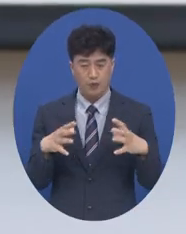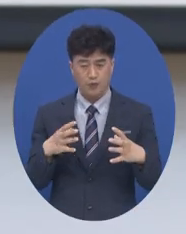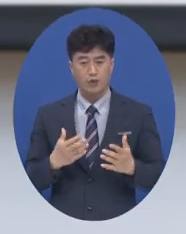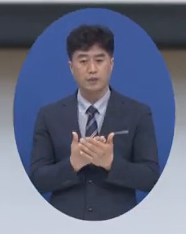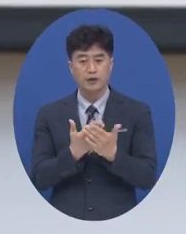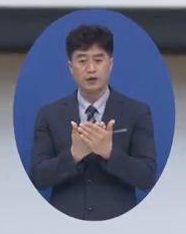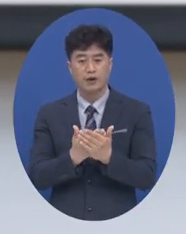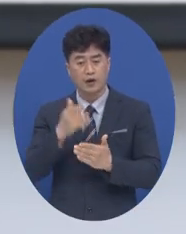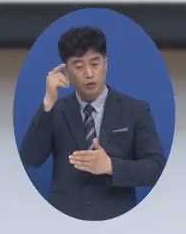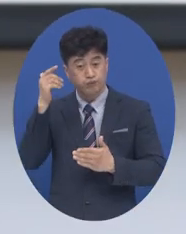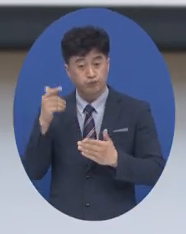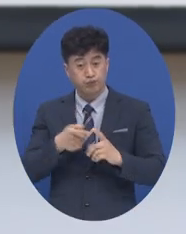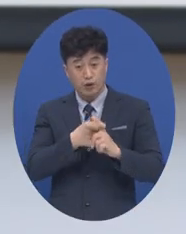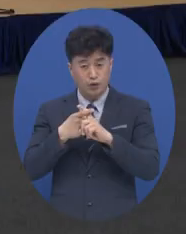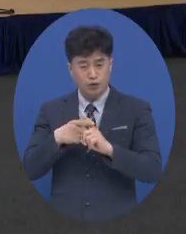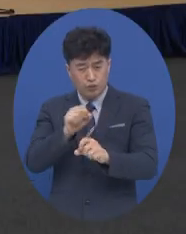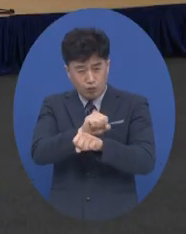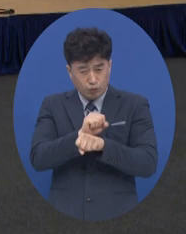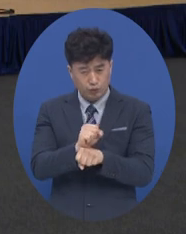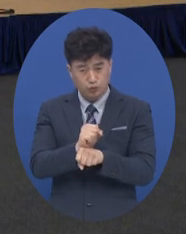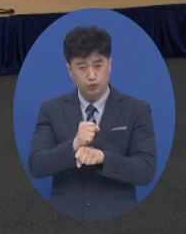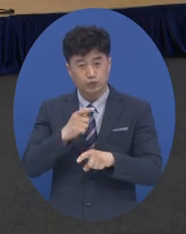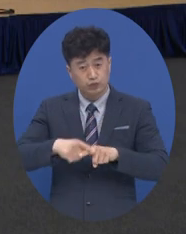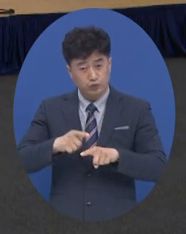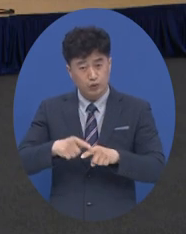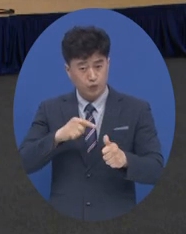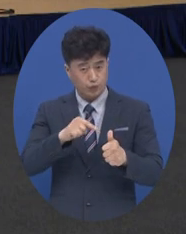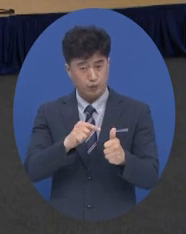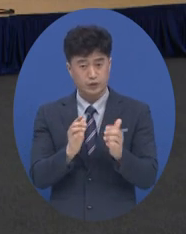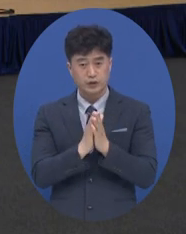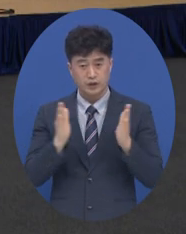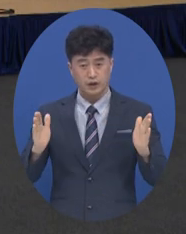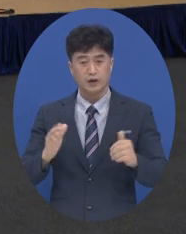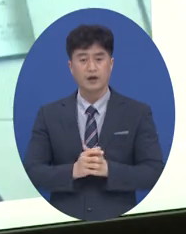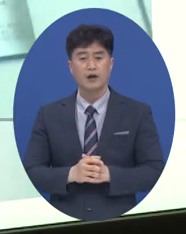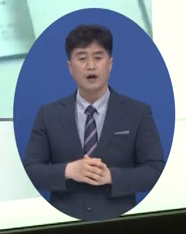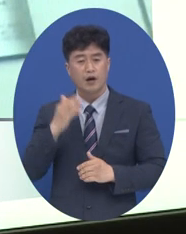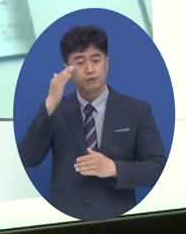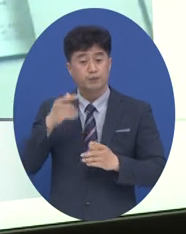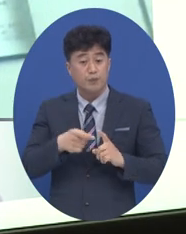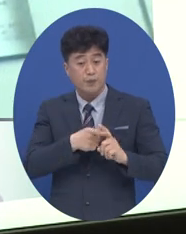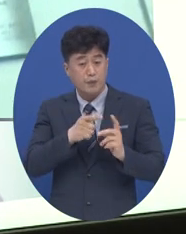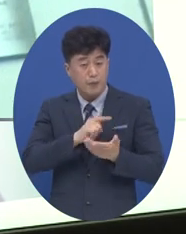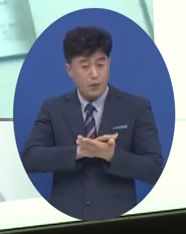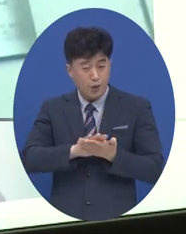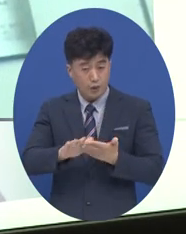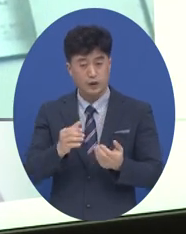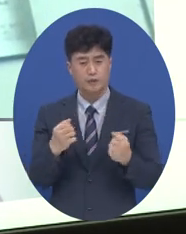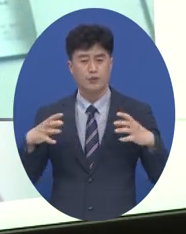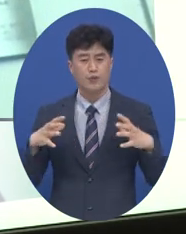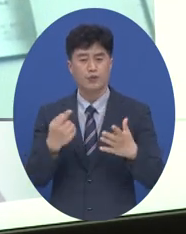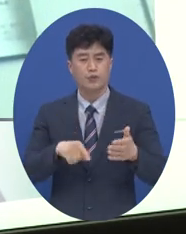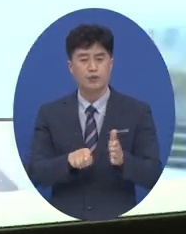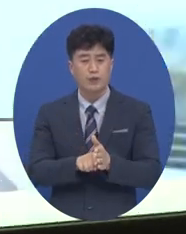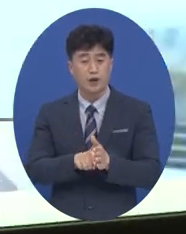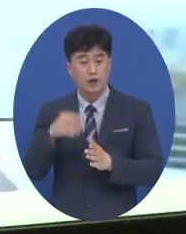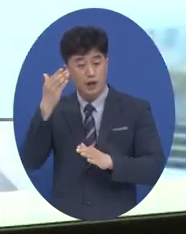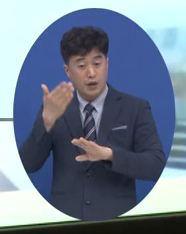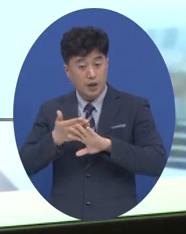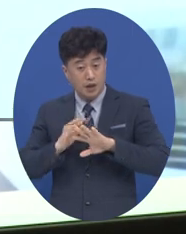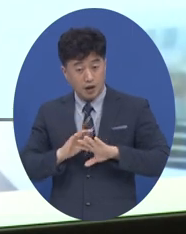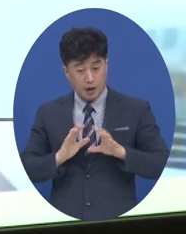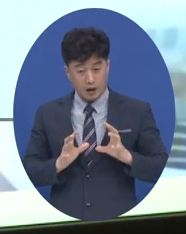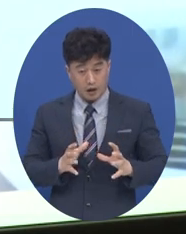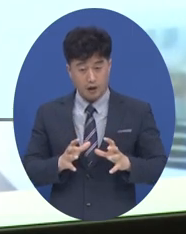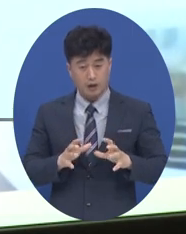사업과 남북협력 관련 조사와 연구, 분석, 교육 등을 진행하고 남북평화협력을 위한 국내외 네트워크